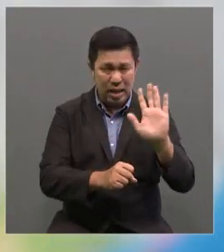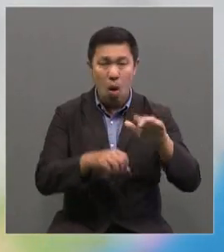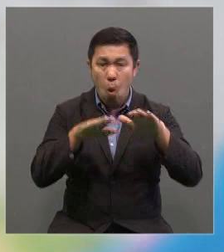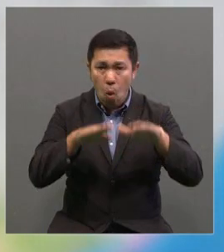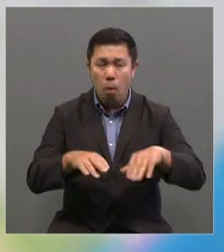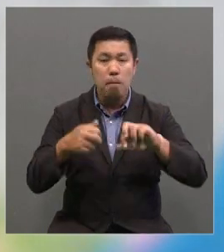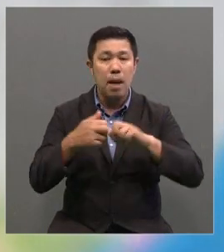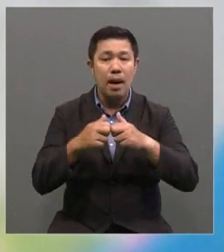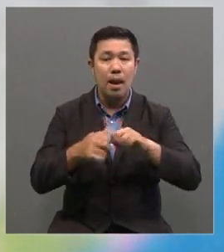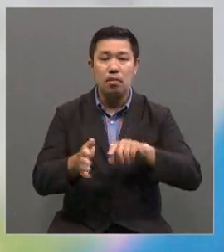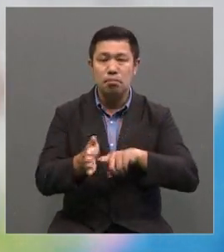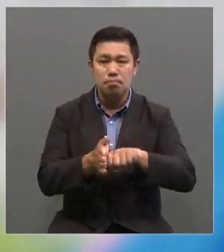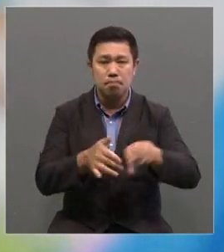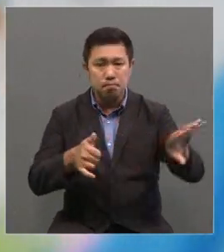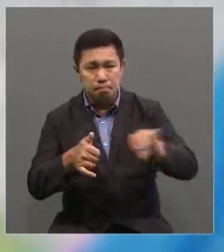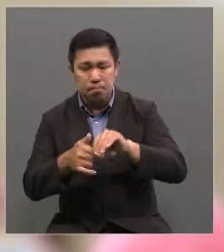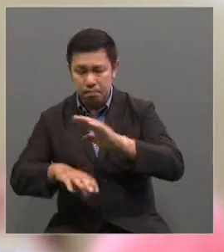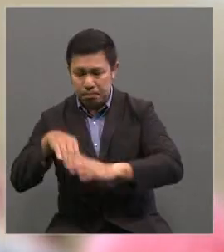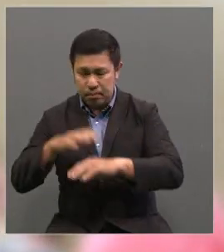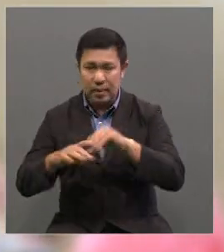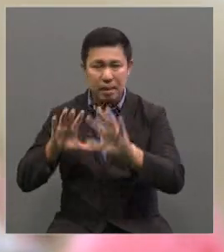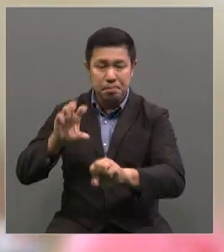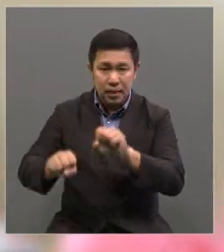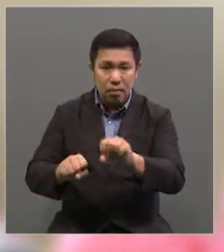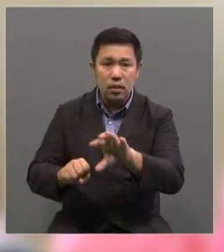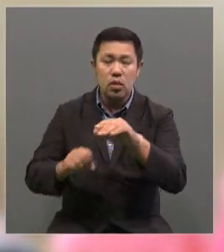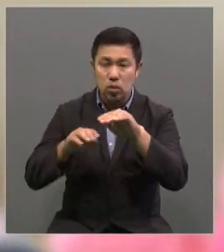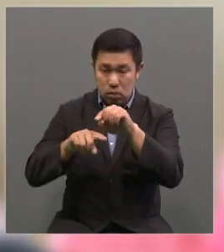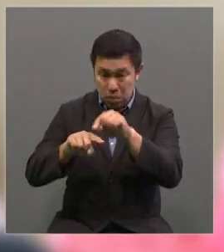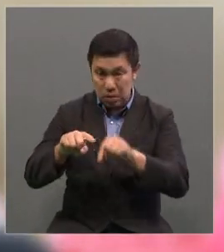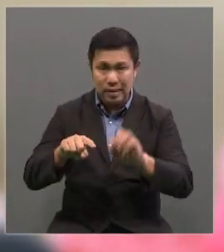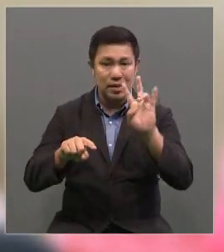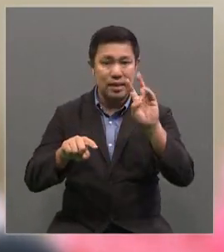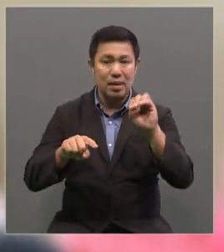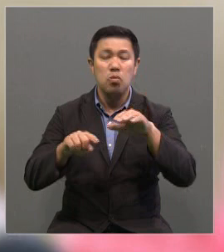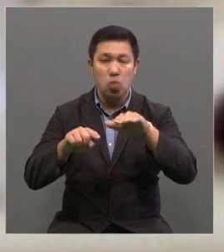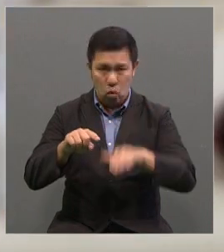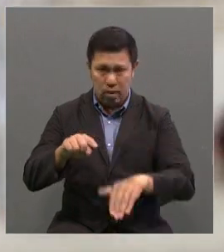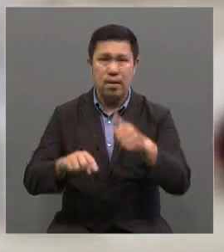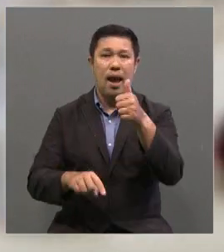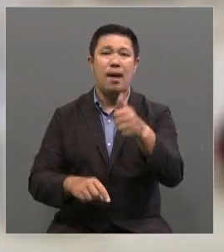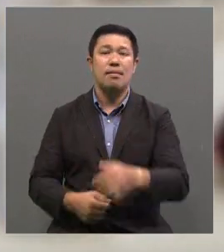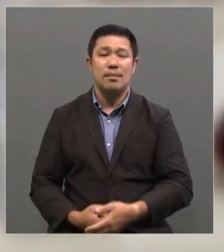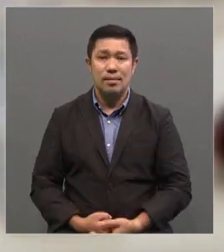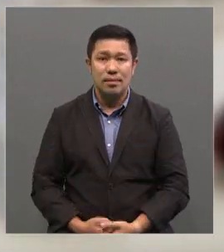ลดโอกาสการติดเชื้อทุกอย่างที่มันมาจากการสัมผัสได้ลดได้ถึง 70%ทีเดียวครับ